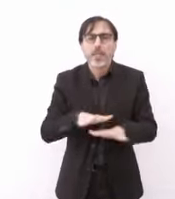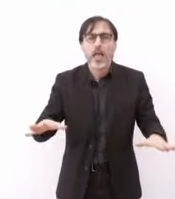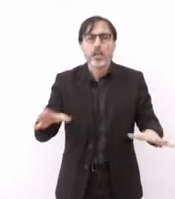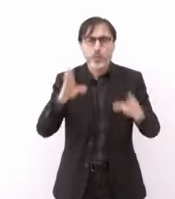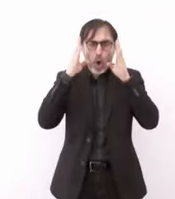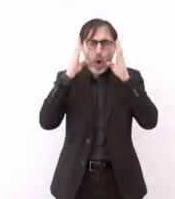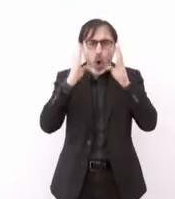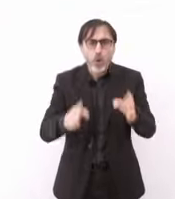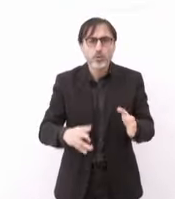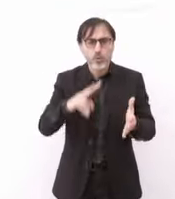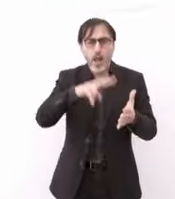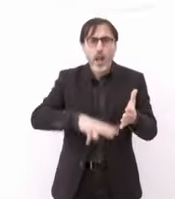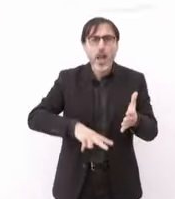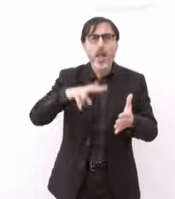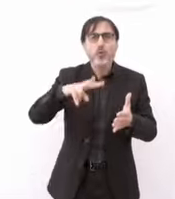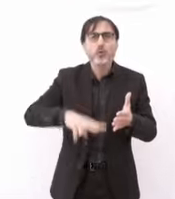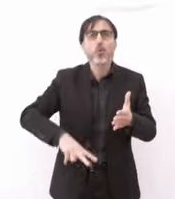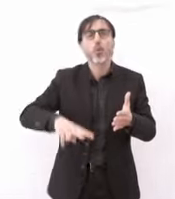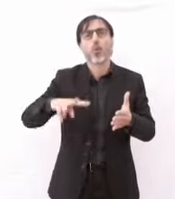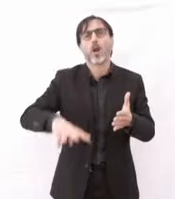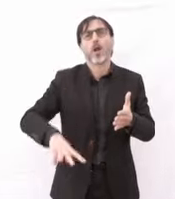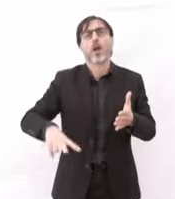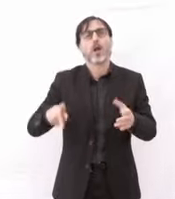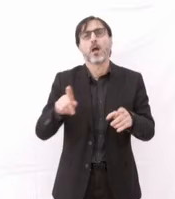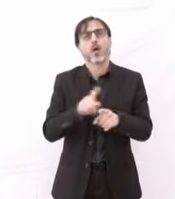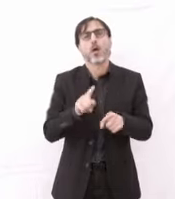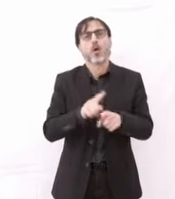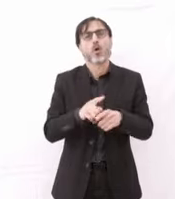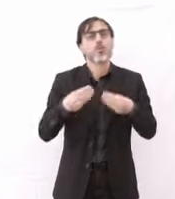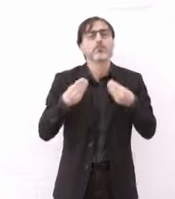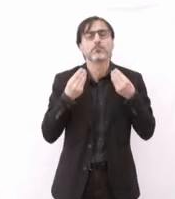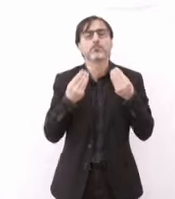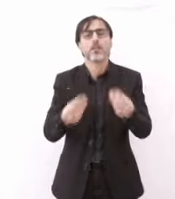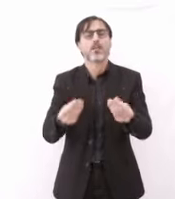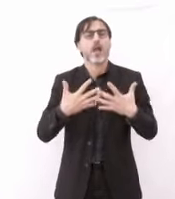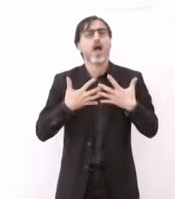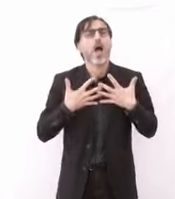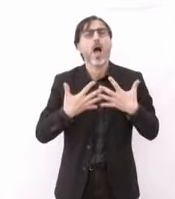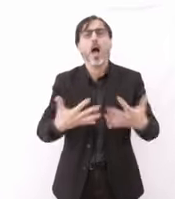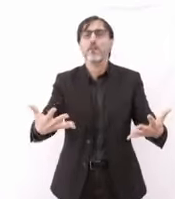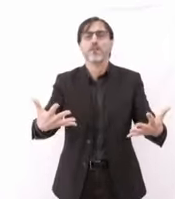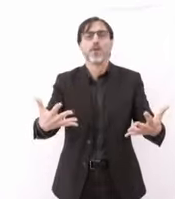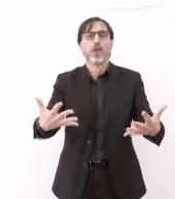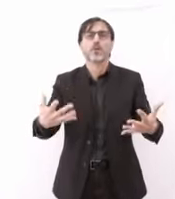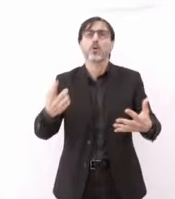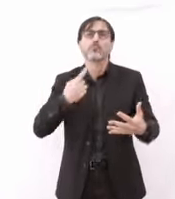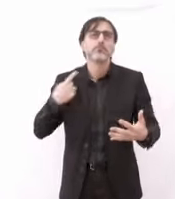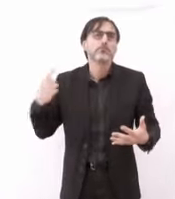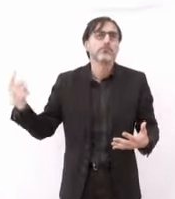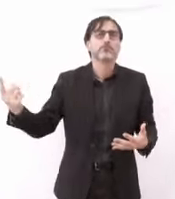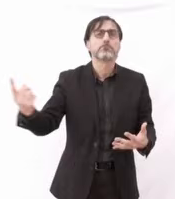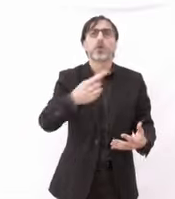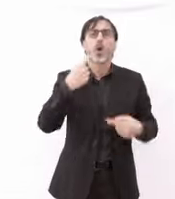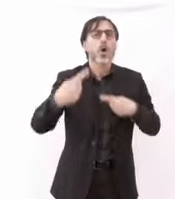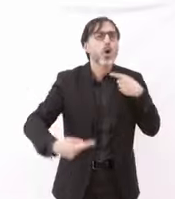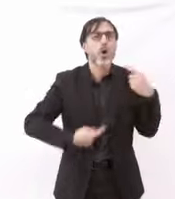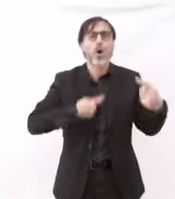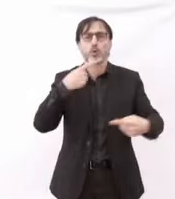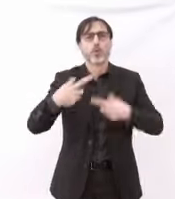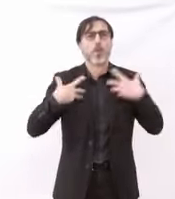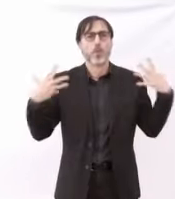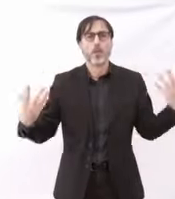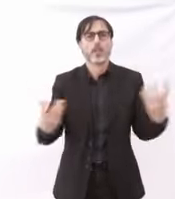concentrazione di questa lettura credo che vi restituiscano davvero il grande affetto e l'accompagnamento che vogliamo continuare con